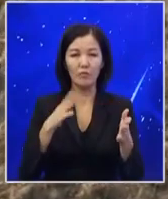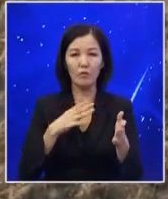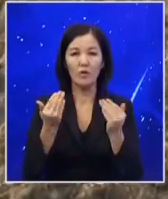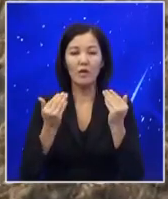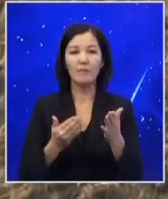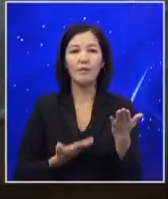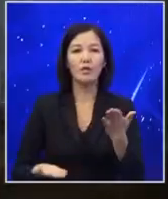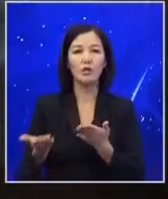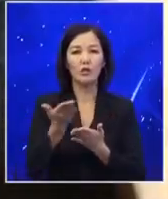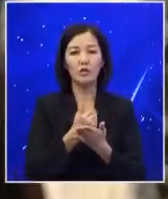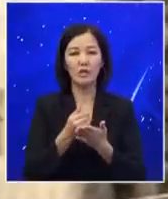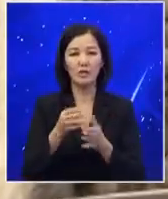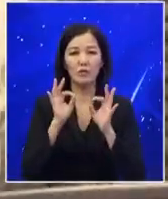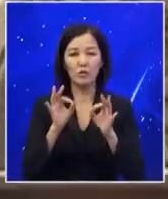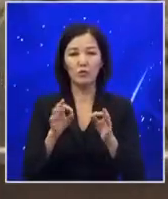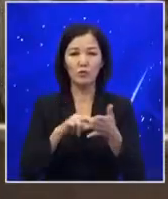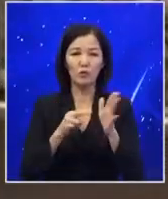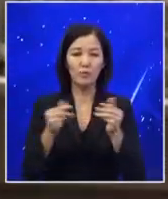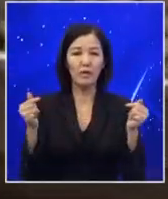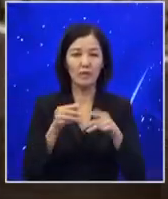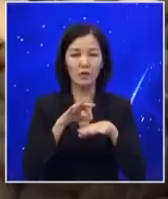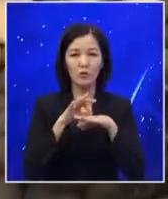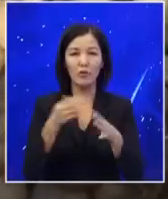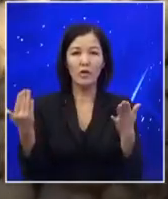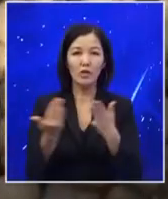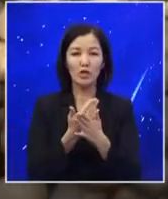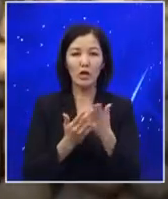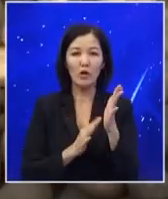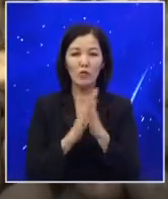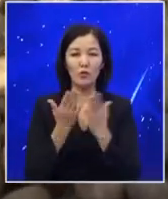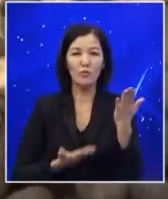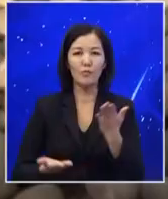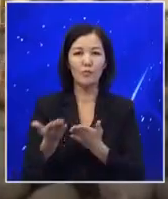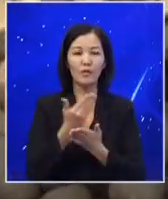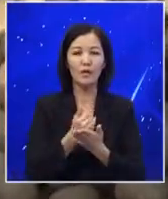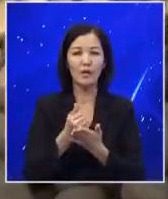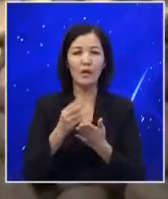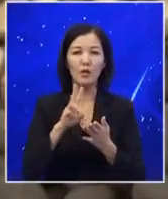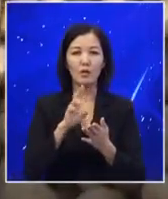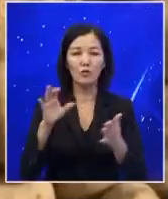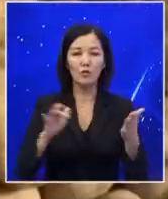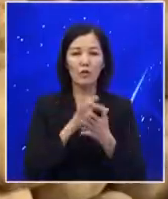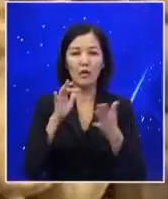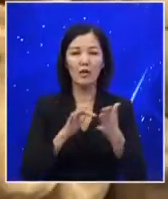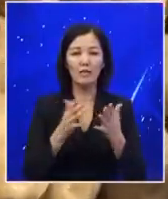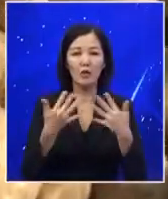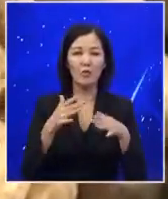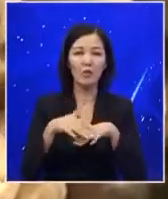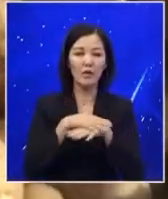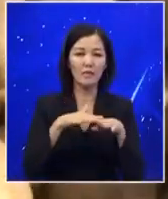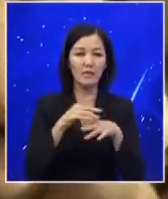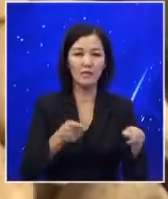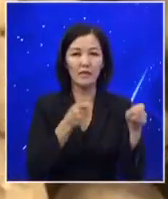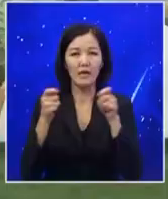Биылғы жиын терім барысы ойдағыдай. Жетісулық шаруалар жаңа түсімдерінен елордалықтарға ауыз тигізіп те үлгерді. Сенбі жексенбі